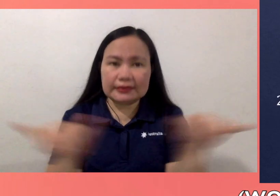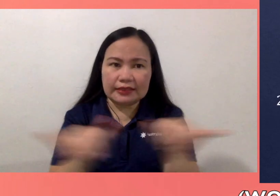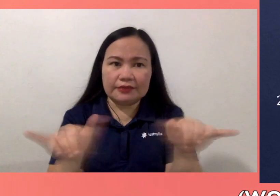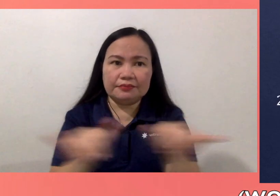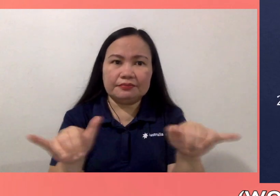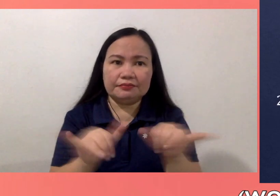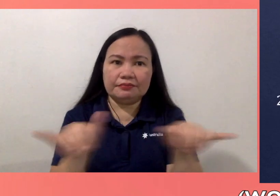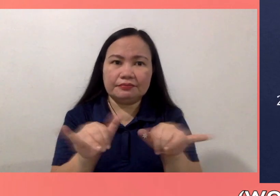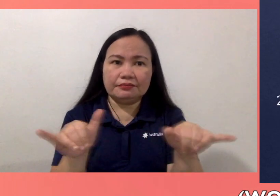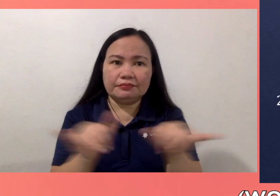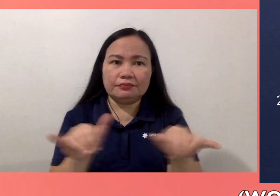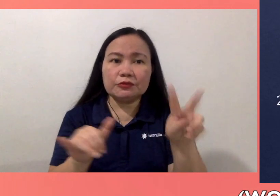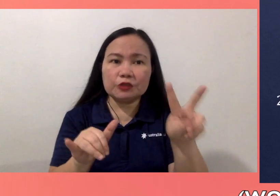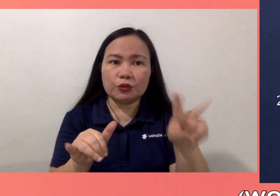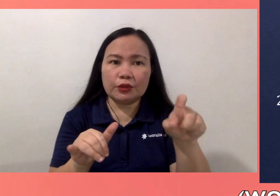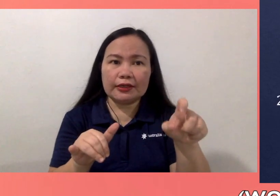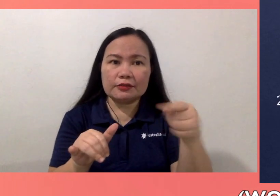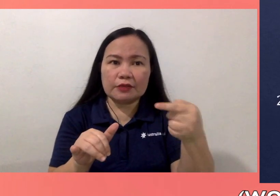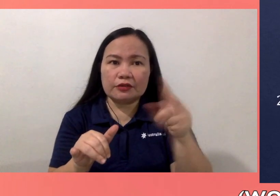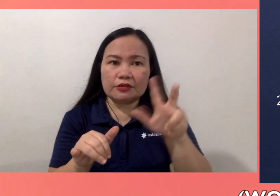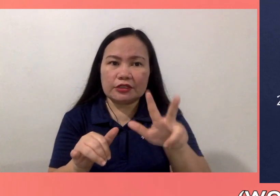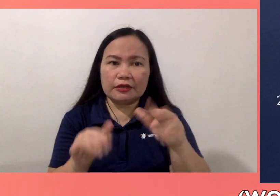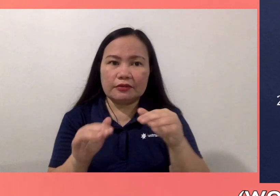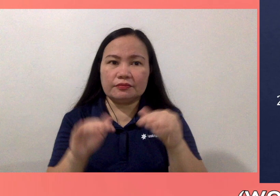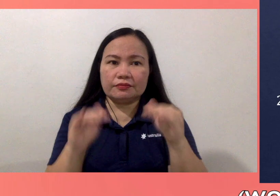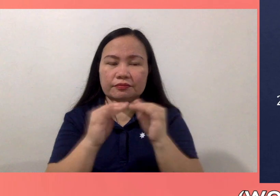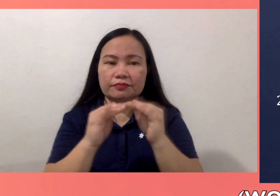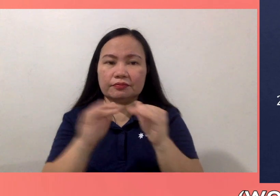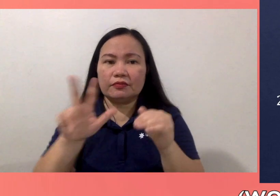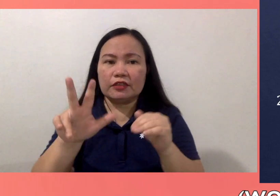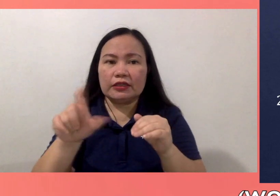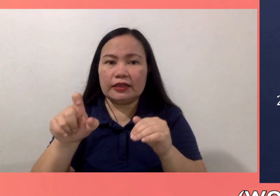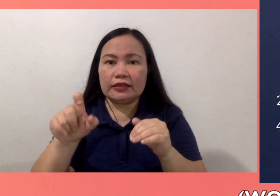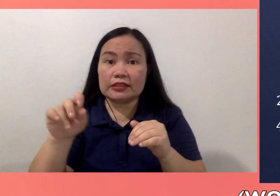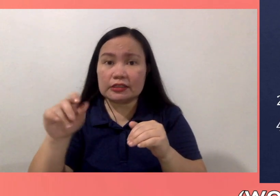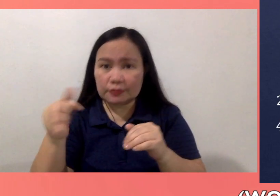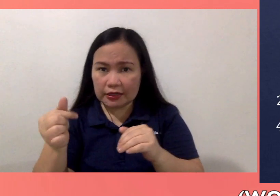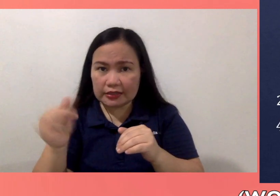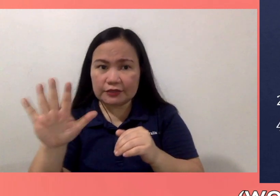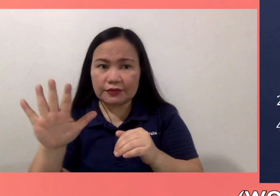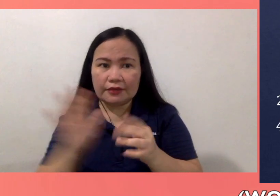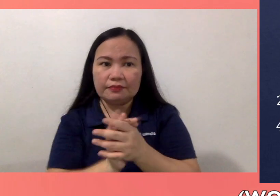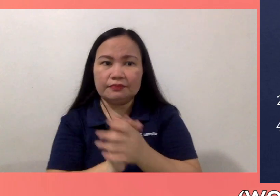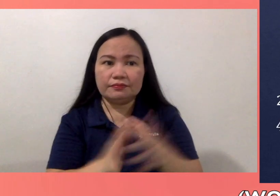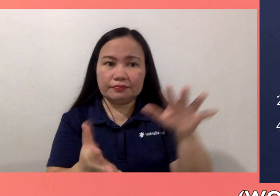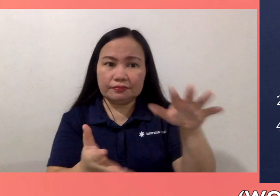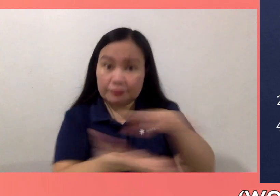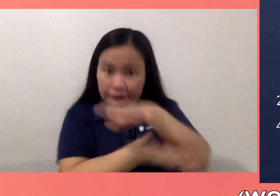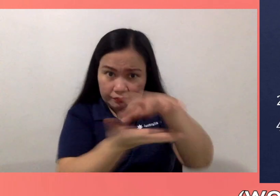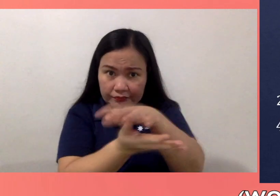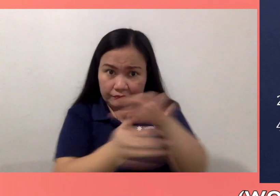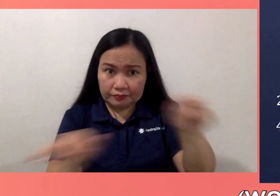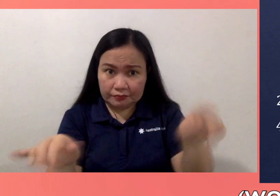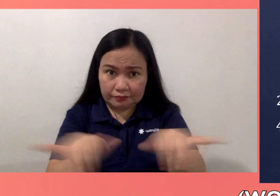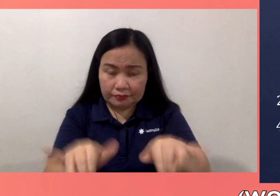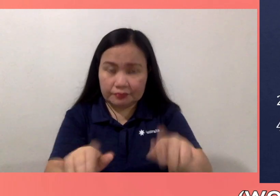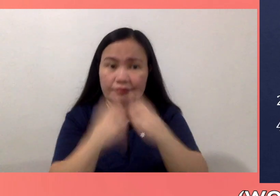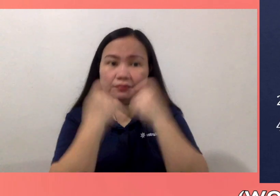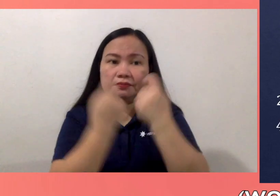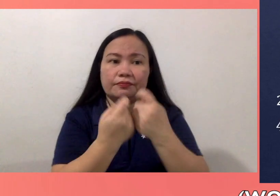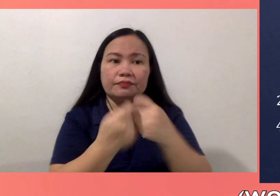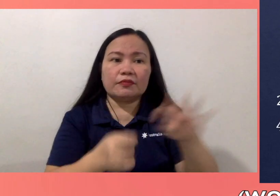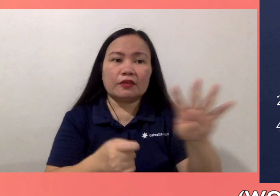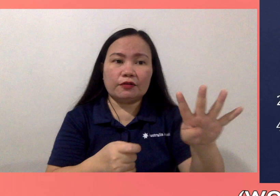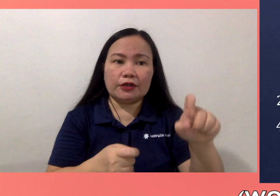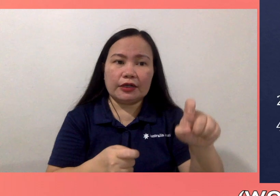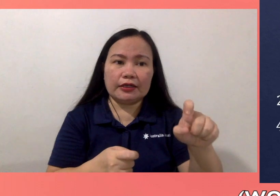sila kasi nga they are equal is equal to 3x plus 5. Then, combine similar terms. So, 4x, so negative